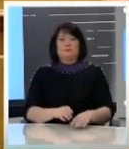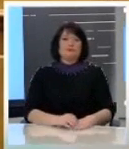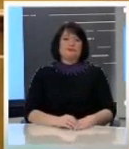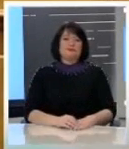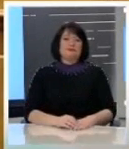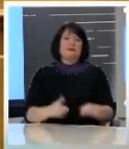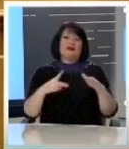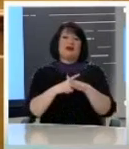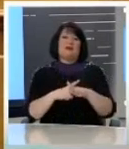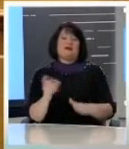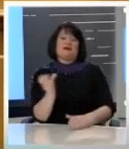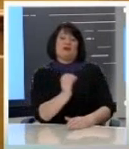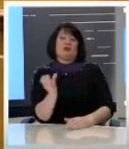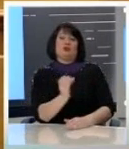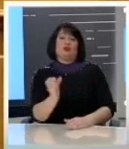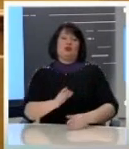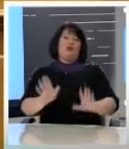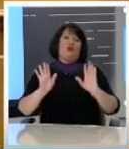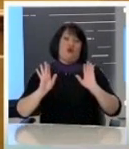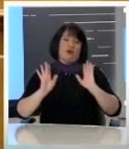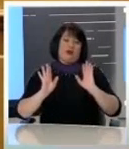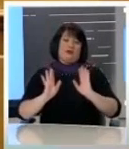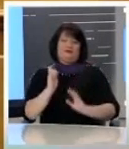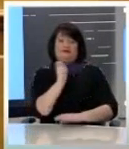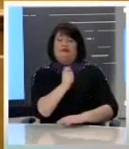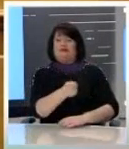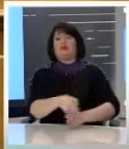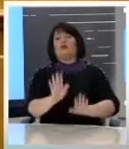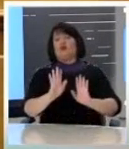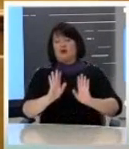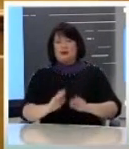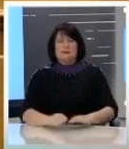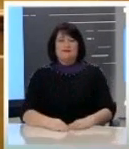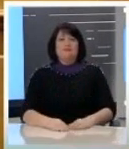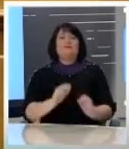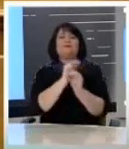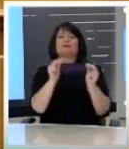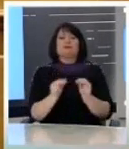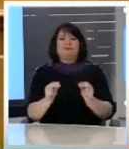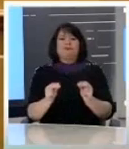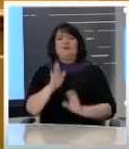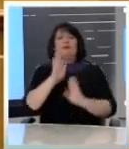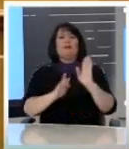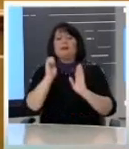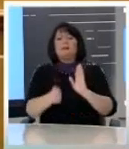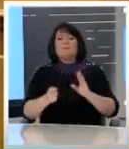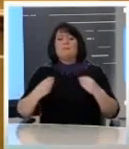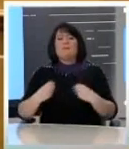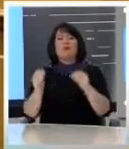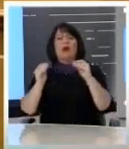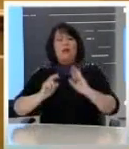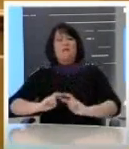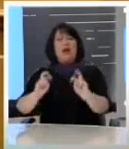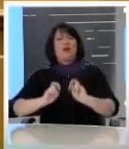τις τράπεζες για να προστατέψουμε αυτό. Συνεπώς, η ιδέα ότι οι πληστηριασμοί είναι ένα